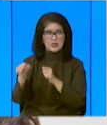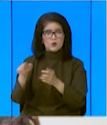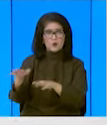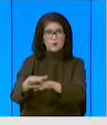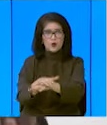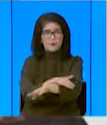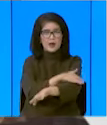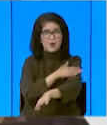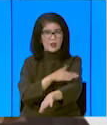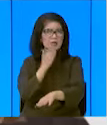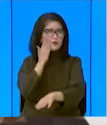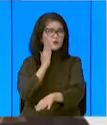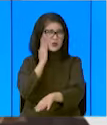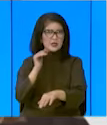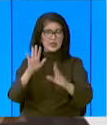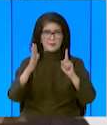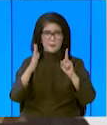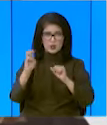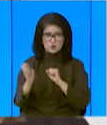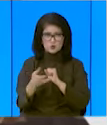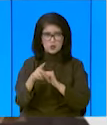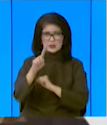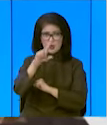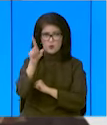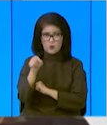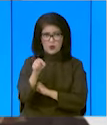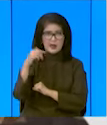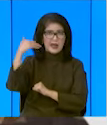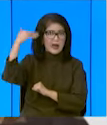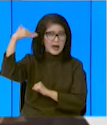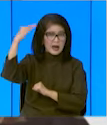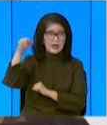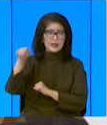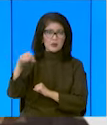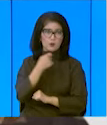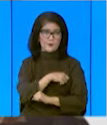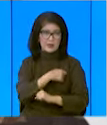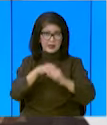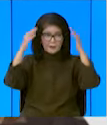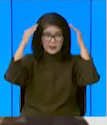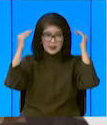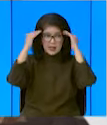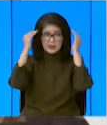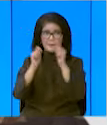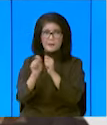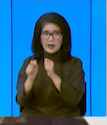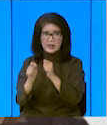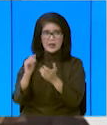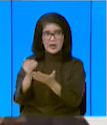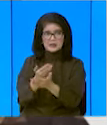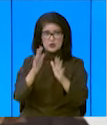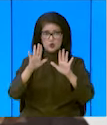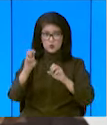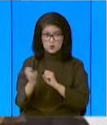skincare. Tenri oleh Yasin Limpo, kakak SYL sebagai tenaga ahli Badan Karantina Pertanian Kementan dengan honor 10 juta rupiah per bulan